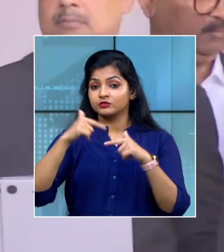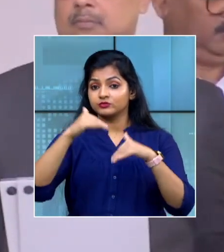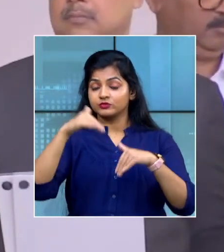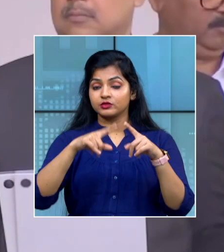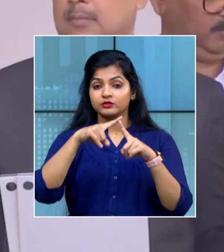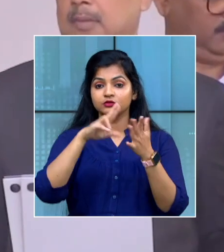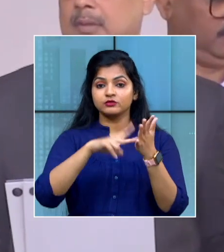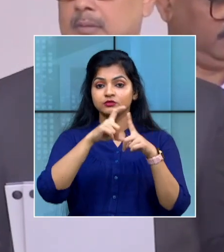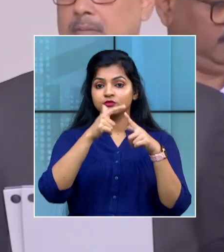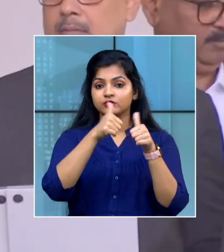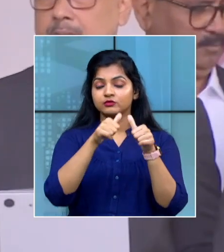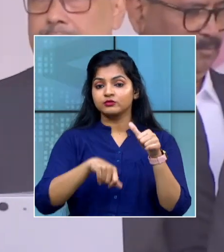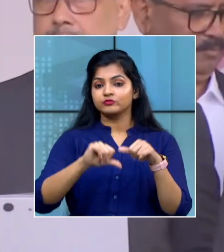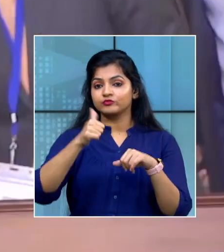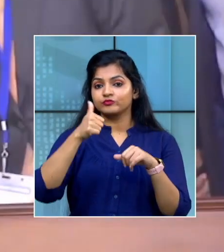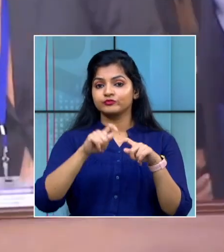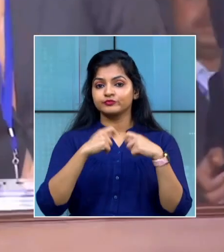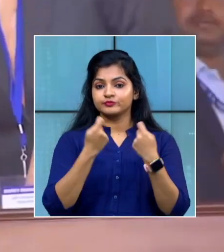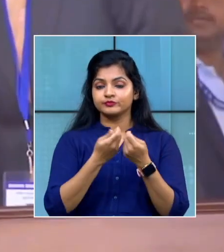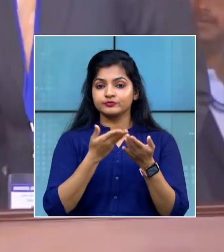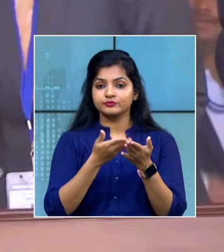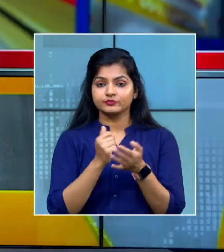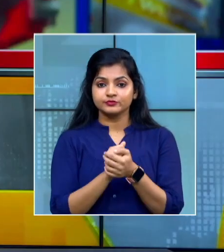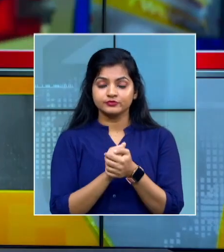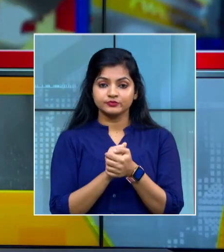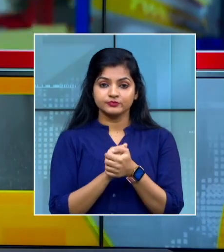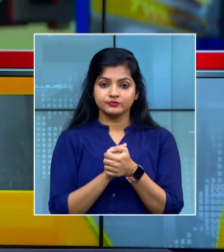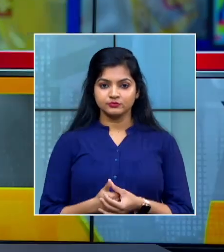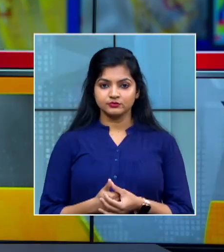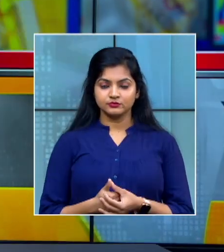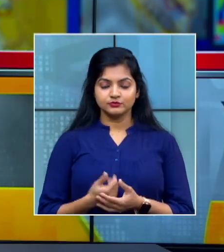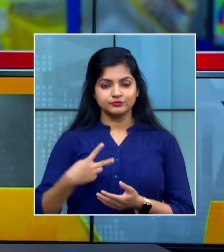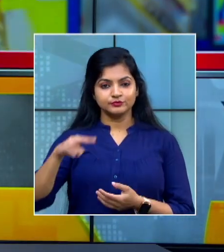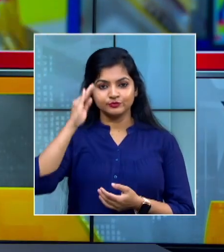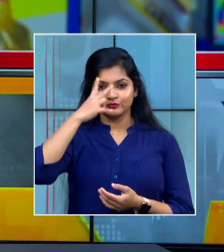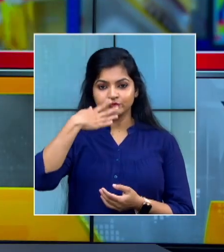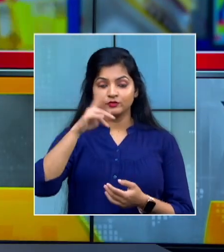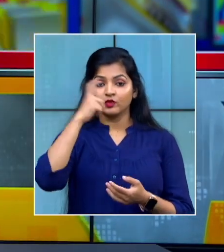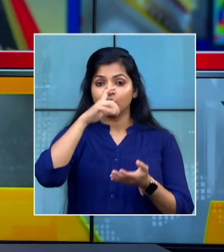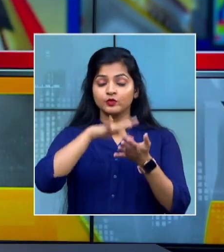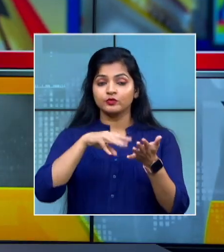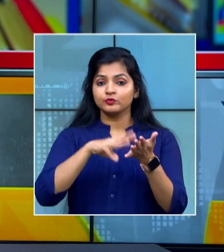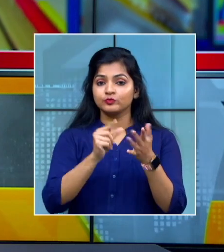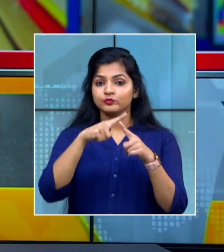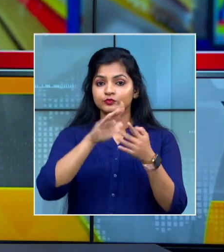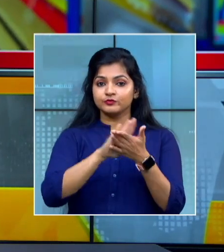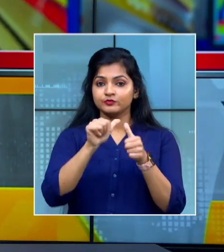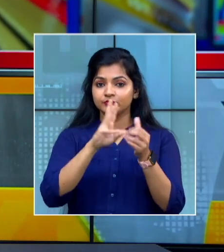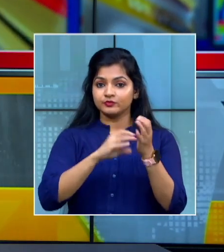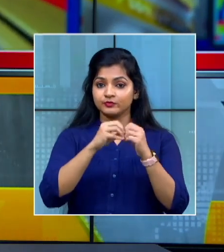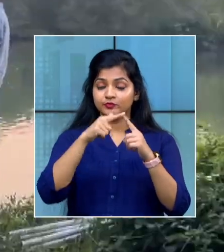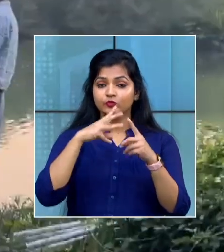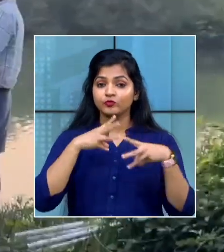ഇന്ത്യ മുന്നണി വിജയം നേടിയത്. റിജിത്ത്. ശരി, ആർ അച്യുതൻ ഡൽഹിയിൽ നിന്ന് വിവരങ്ങൾ നൽകുകയായിരുന്നു. വാർത്തകളിലേക്ക് വീണ്ടും. കോഴിക്കോട് കൊയിലാണ്ടി മുത്താമ്പി പുഴയിൽ